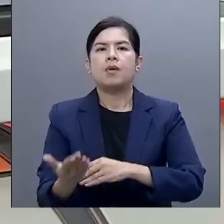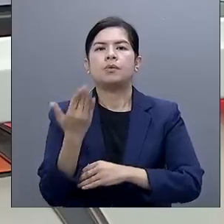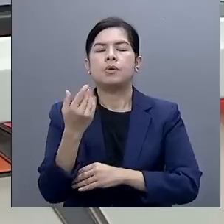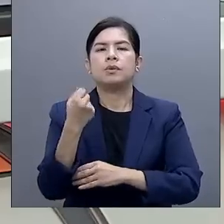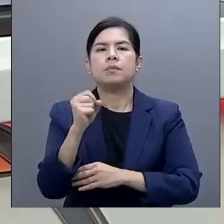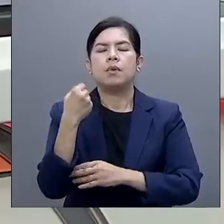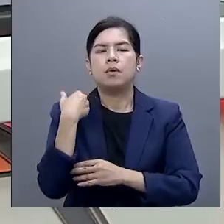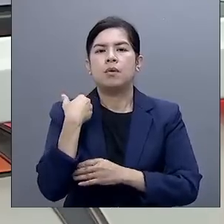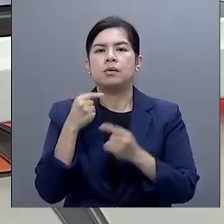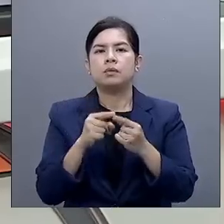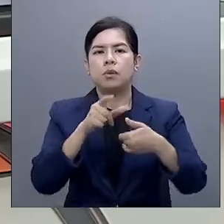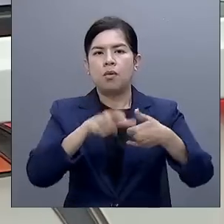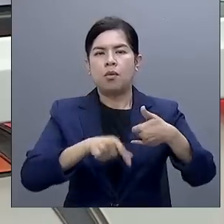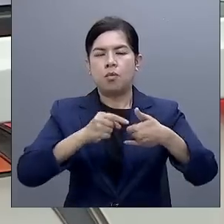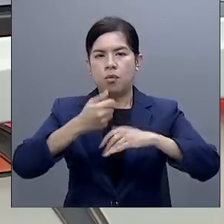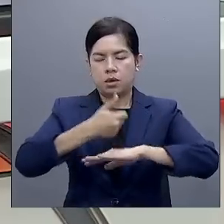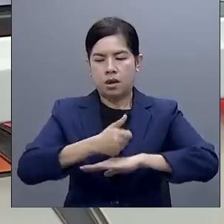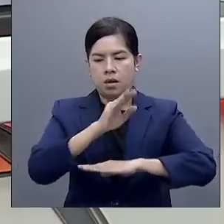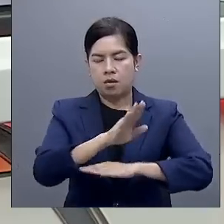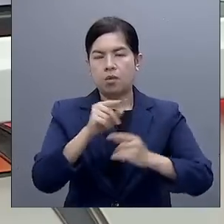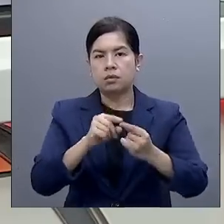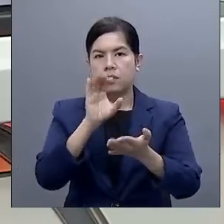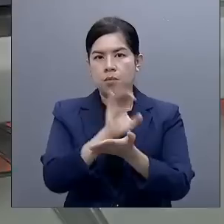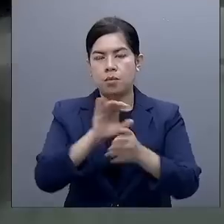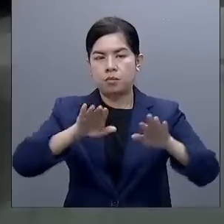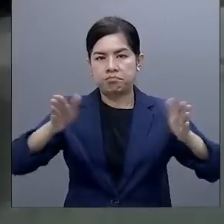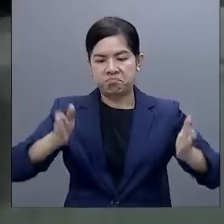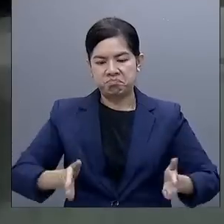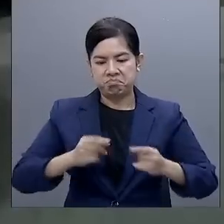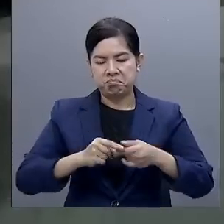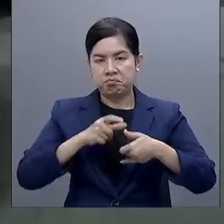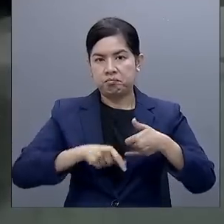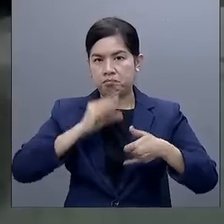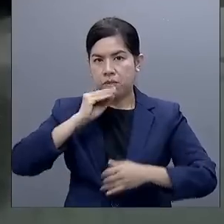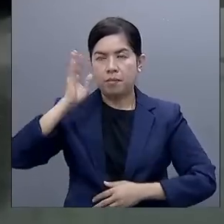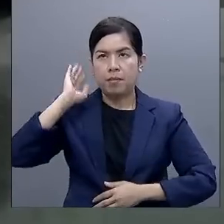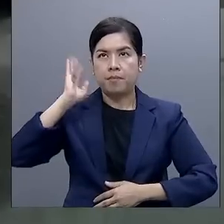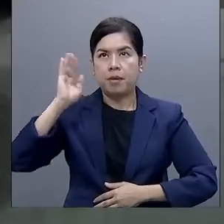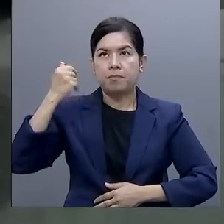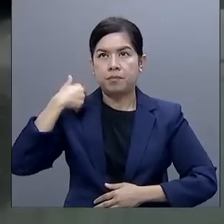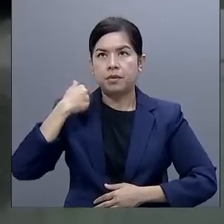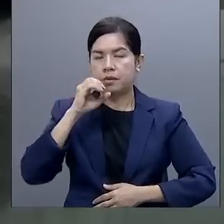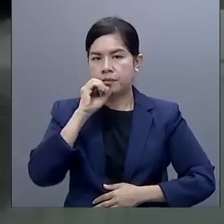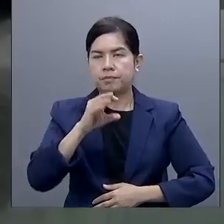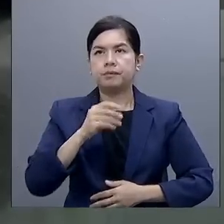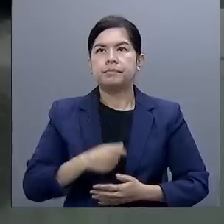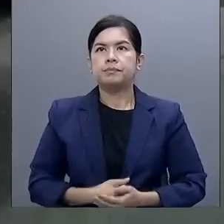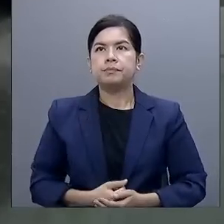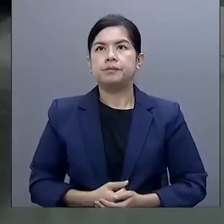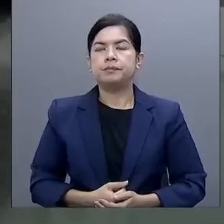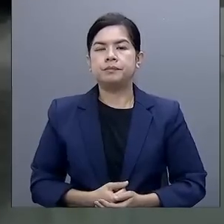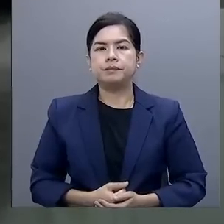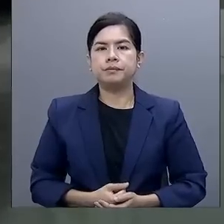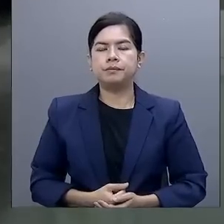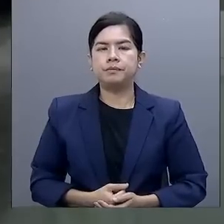ข่าวกับสื่อมวลชนนะคะติดตามกับคุณคำคุณยมนาครายงานมาจากผู้บัญชากองบัญชาการตำรวจนครบาลคุณคำคุณคะ